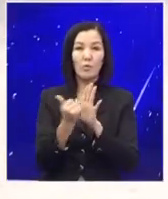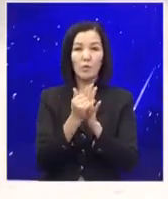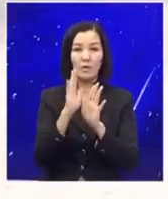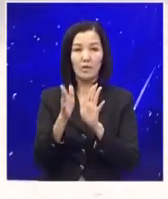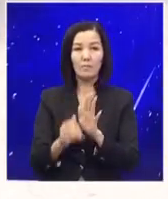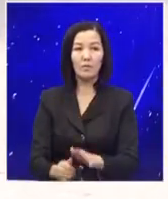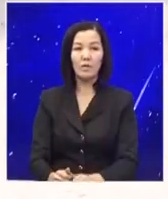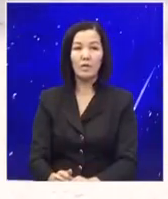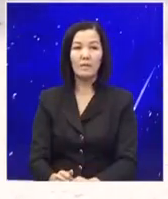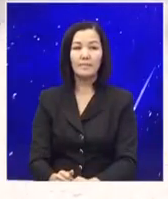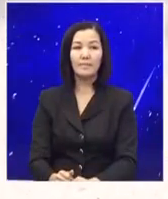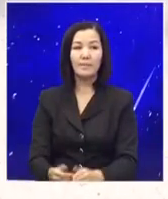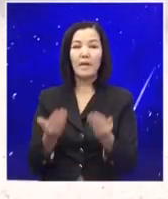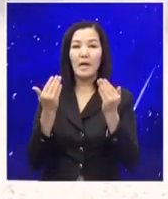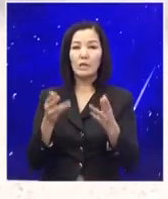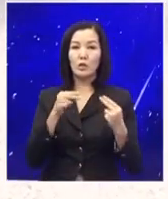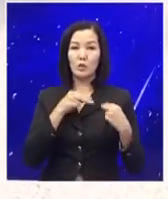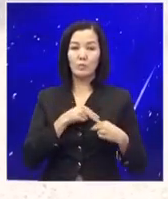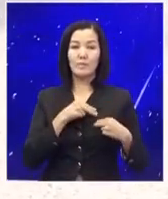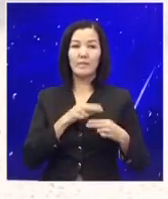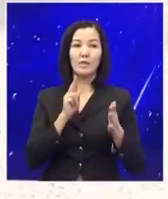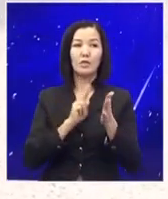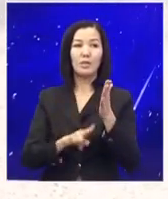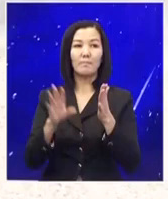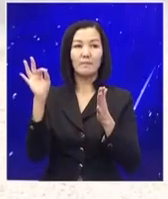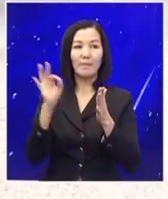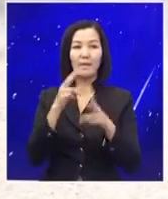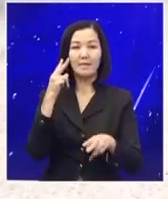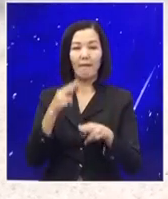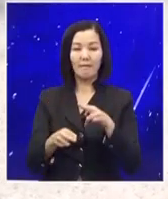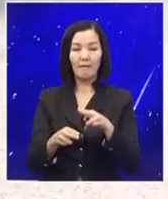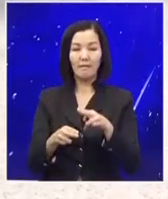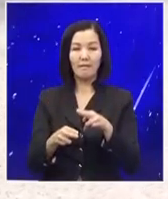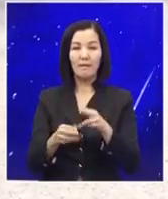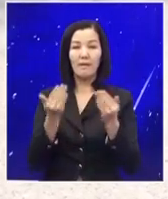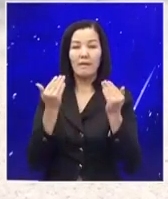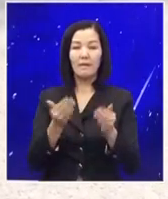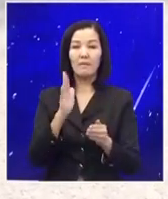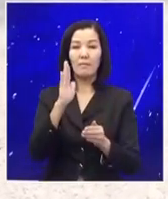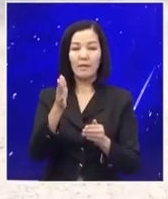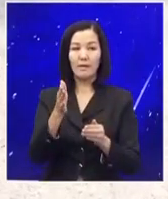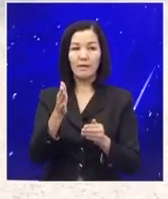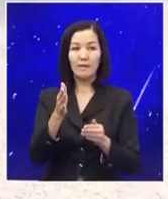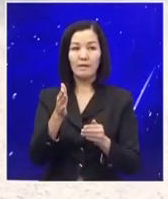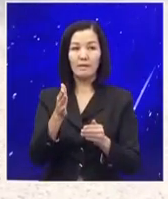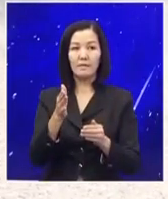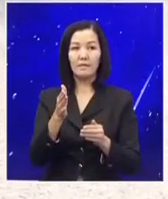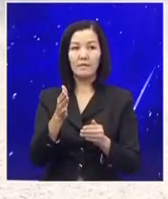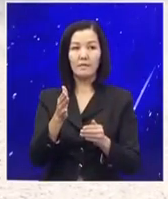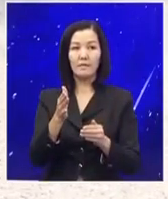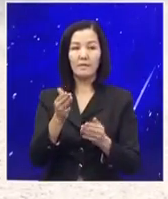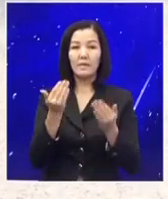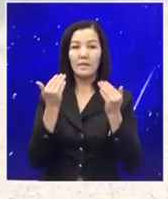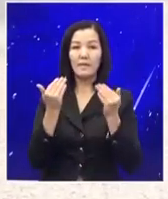Қазір жұмыстың 70%-ы жұмысы бітті. Енді алдағы уақытта